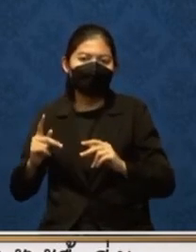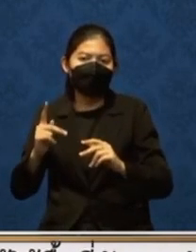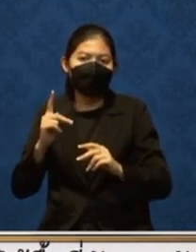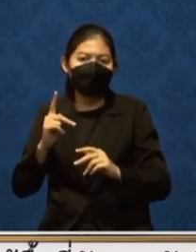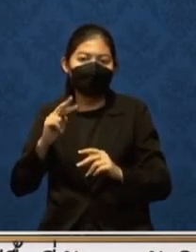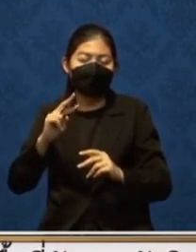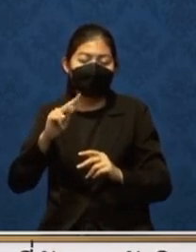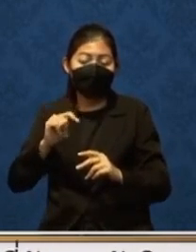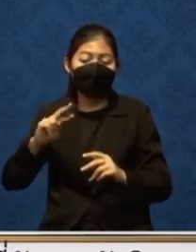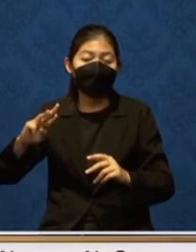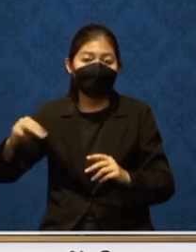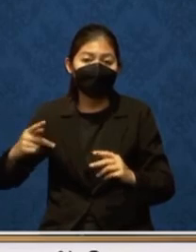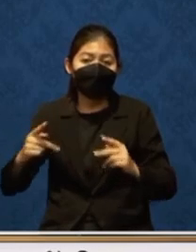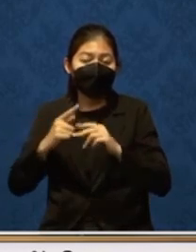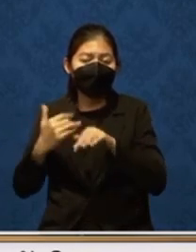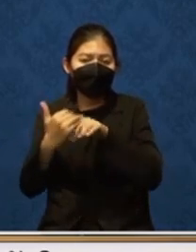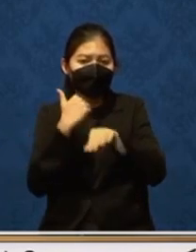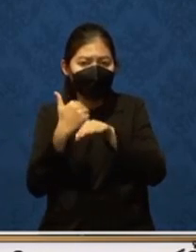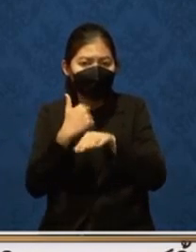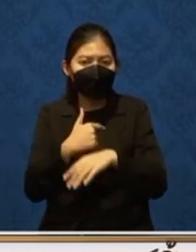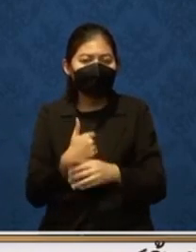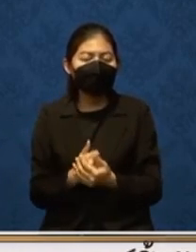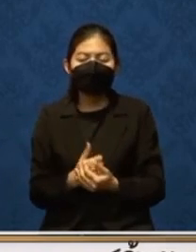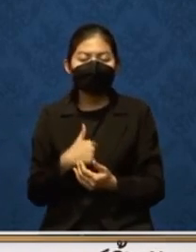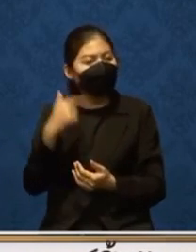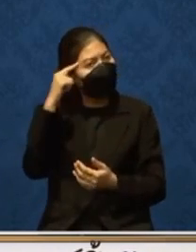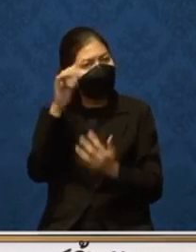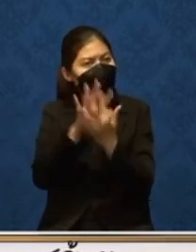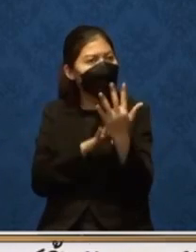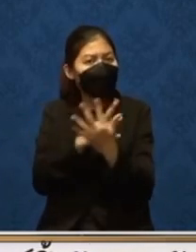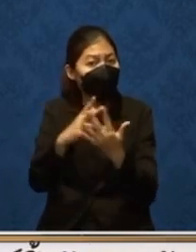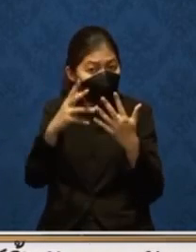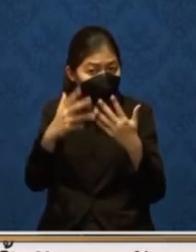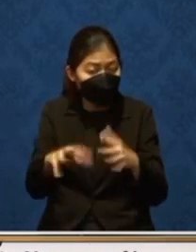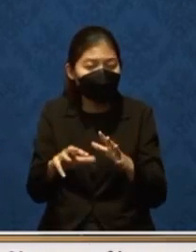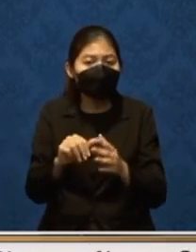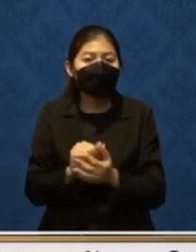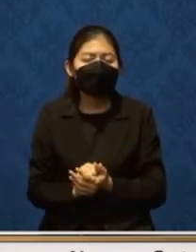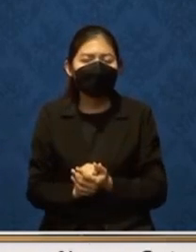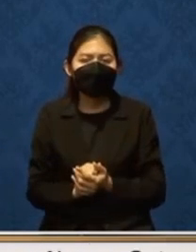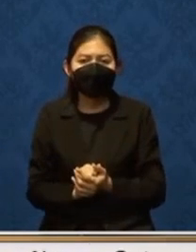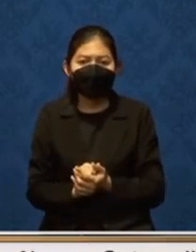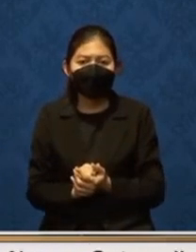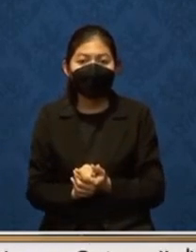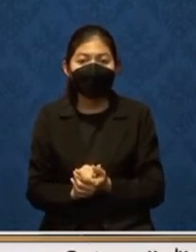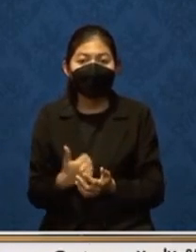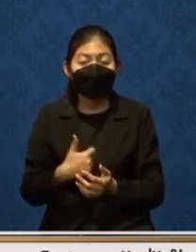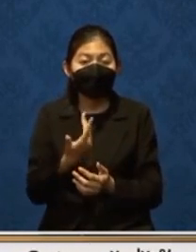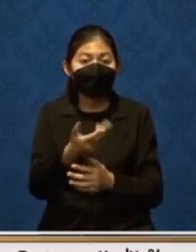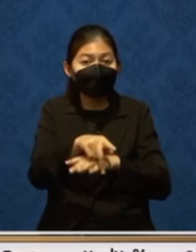เรีกวถูมือรอไตั้งแต่ก่อนเลือกตงกแต่มั standard drei Pitาท่ประทาน